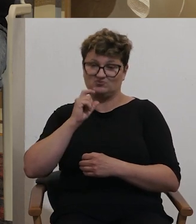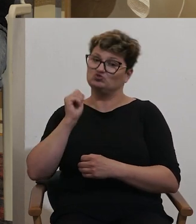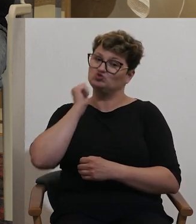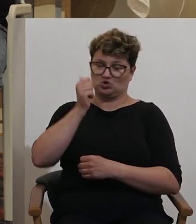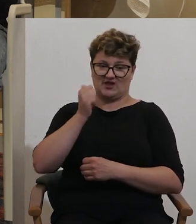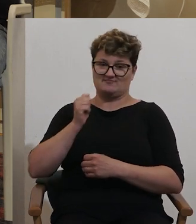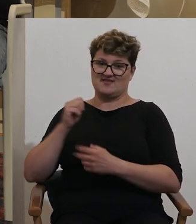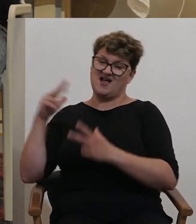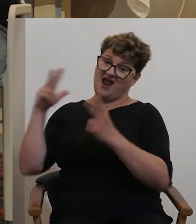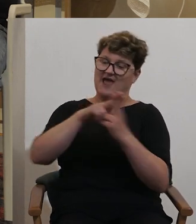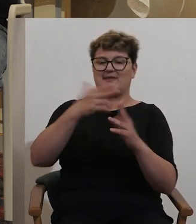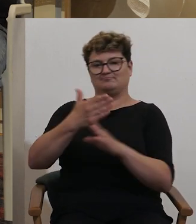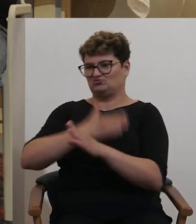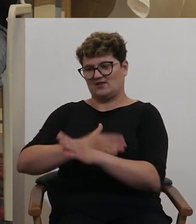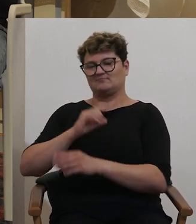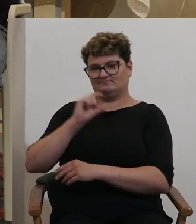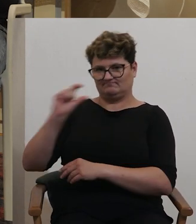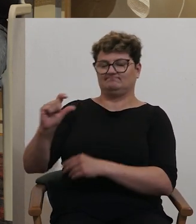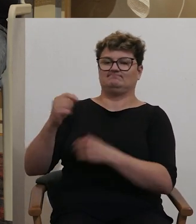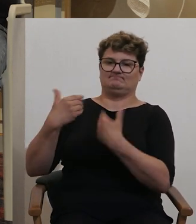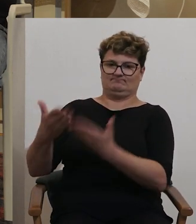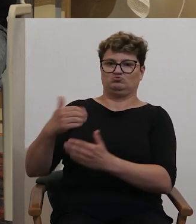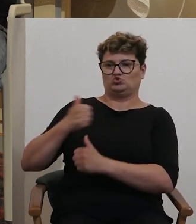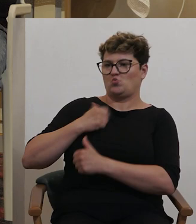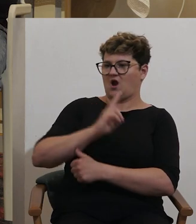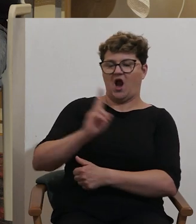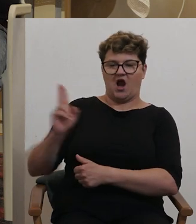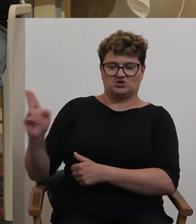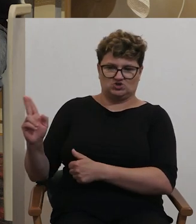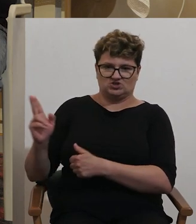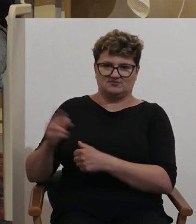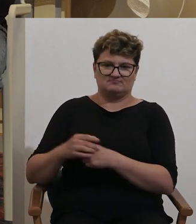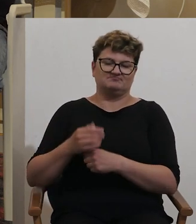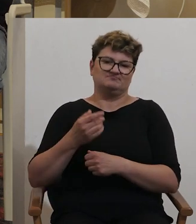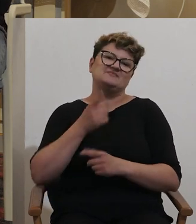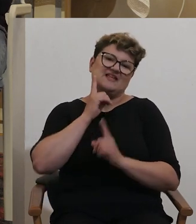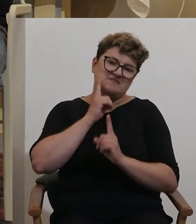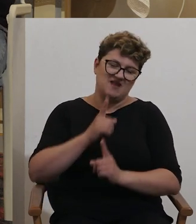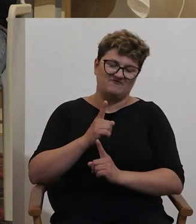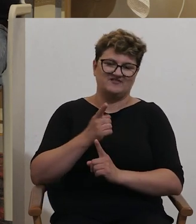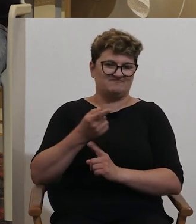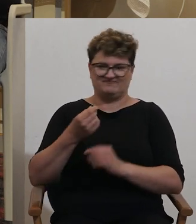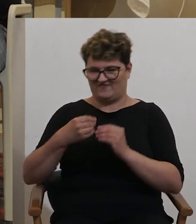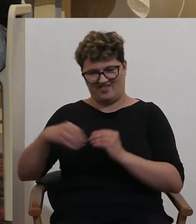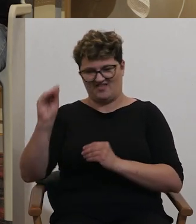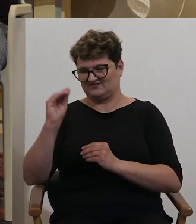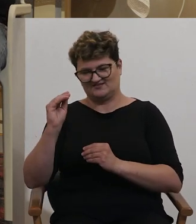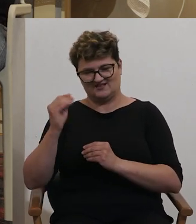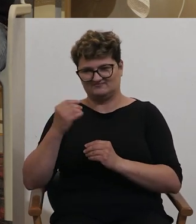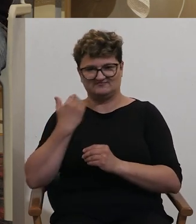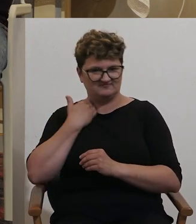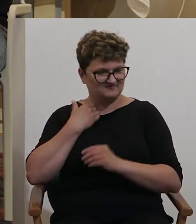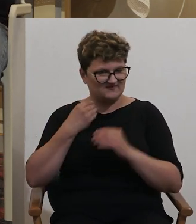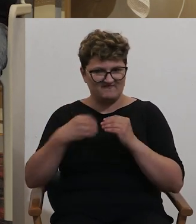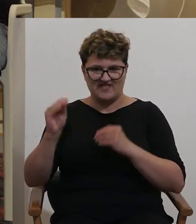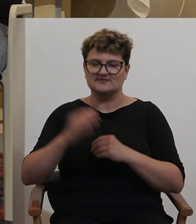Przed atakiem żołnierz dostawał 100 gram alkoholu, ale tak naprawdę to było znacznie więcej.